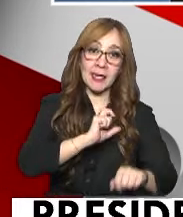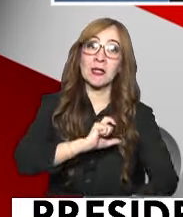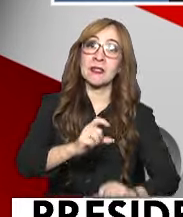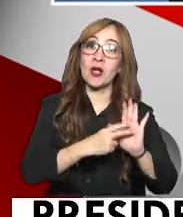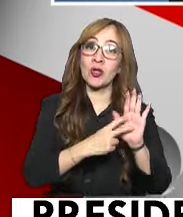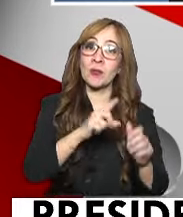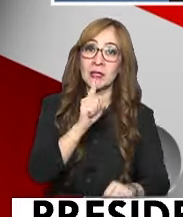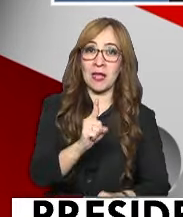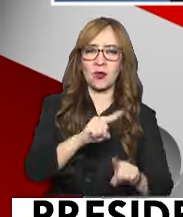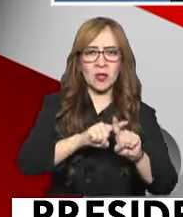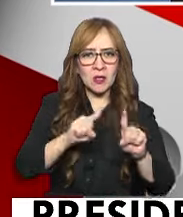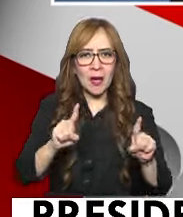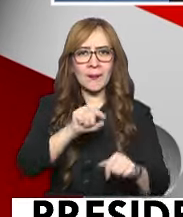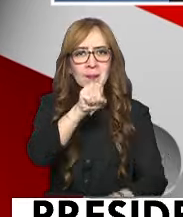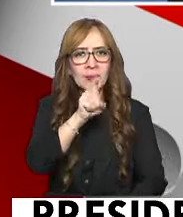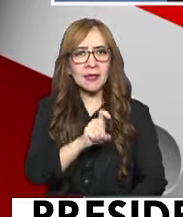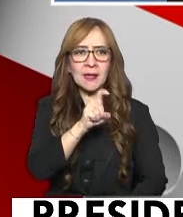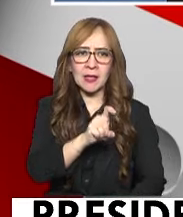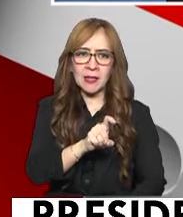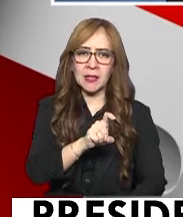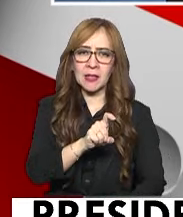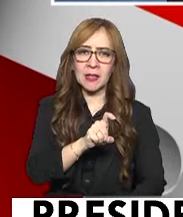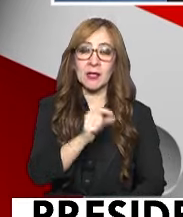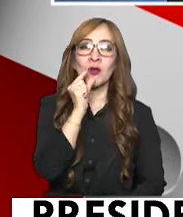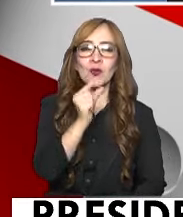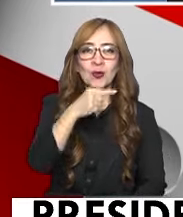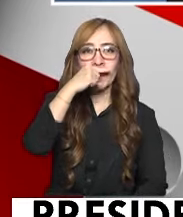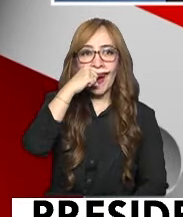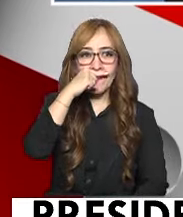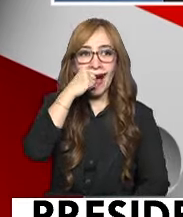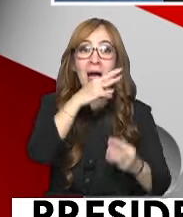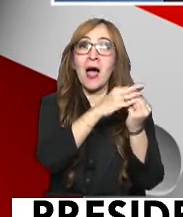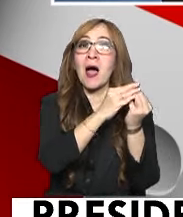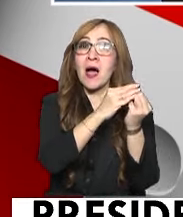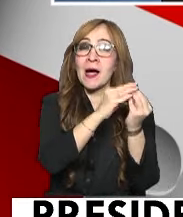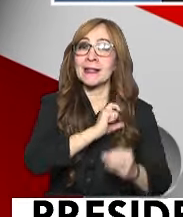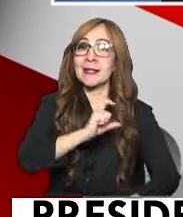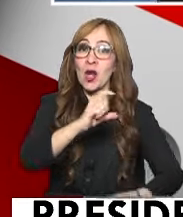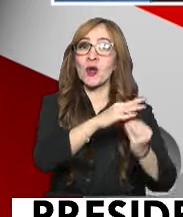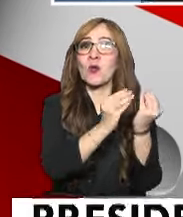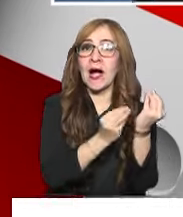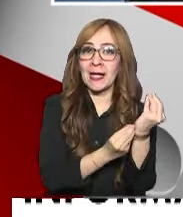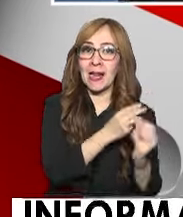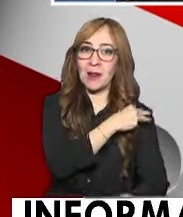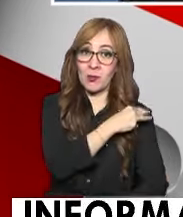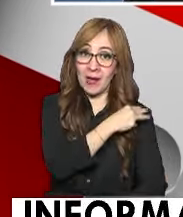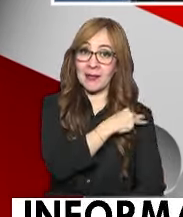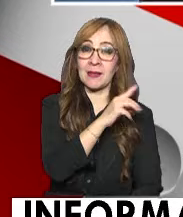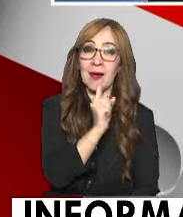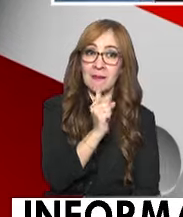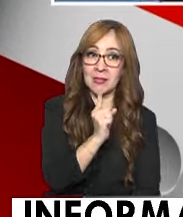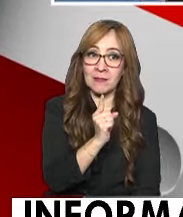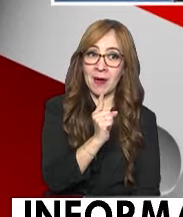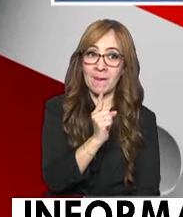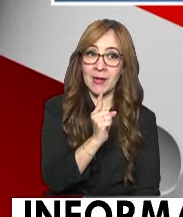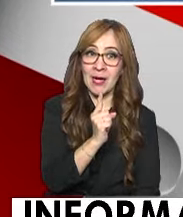tetapi pertanyaan ini mungkin lebih saya sampaikan kepada bapak wakil e calon wakil bupatinya karena biar